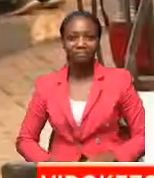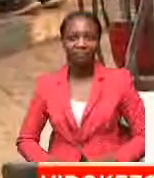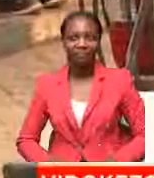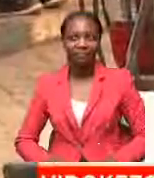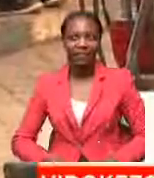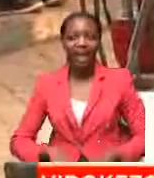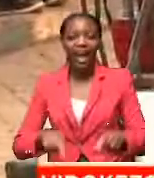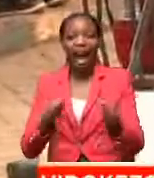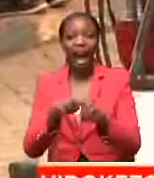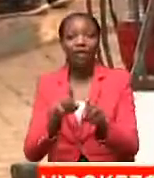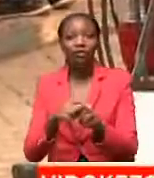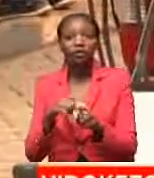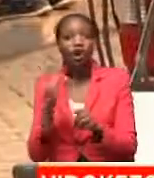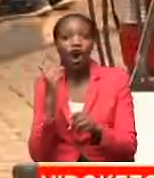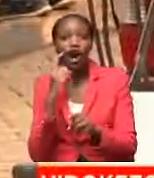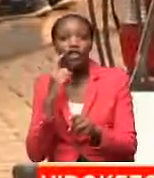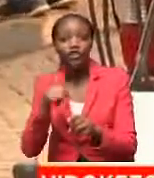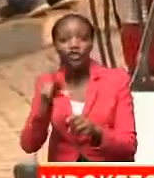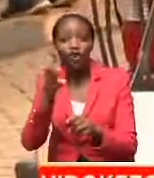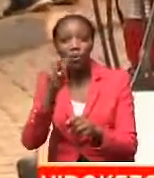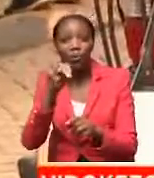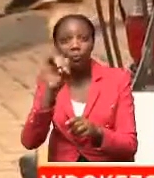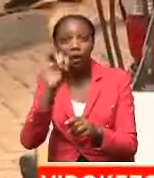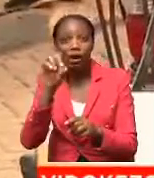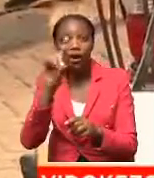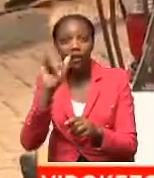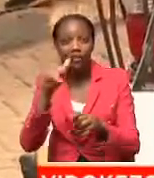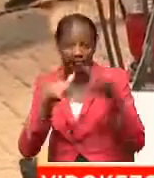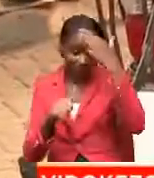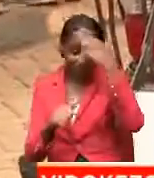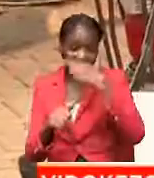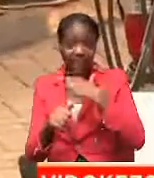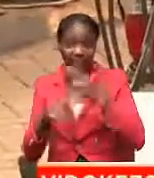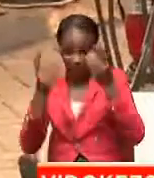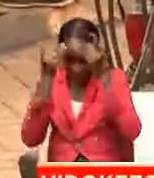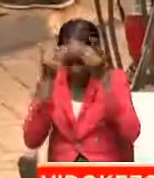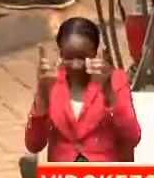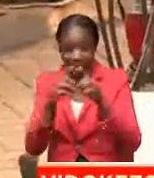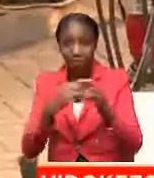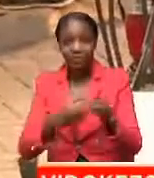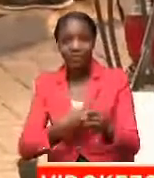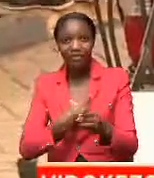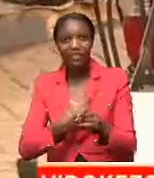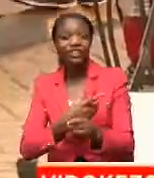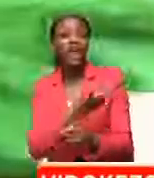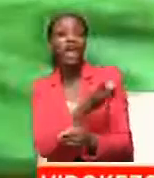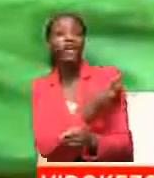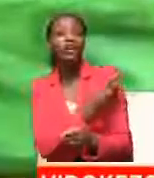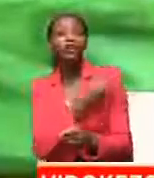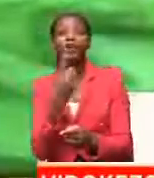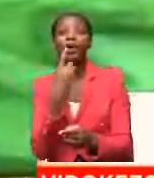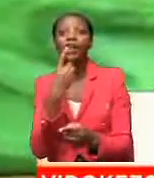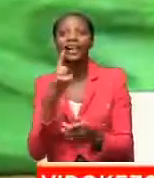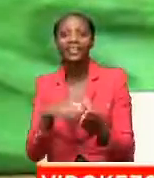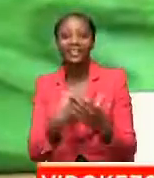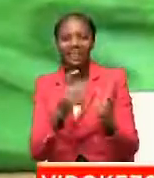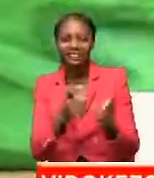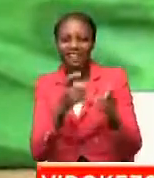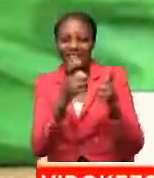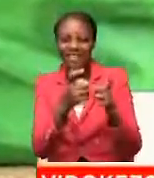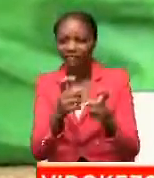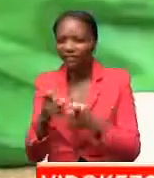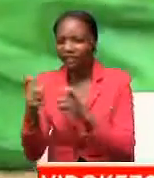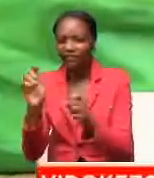Ile kwa duka kuu la Naivas mjini Thika lilipiga hatua moja mbele na kutembelea wauguzi 100 na kuwatunza na bidhaa mbalimbali